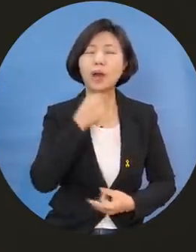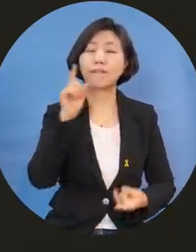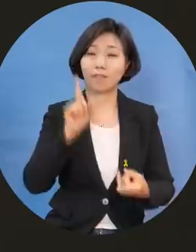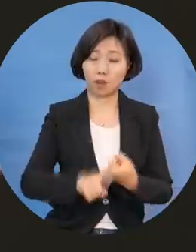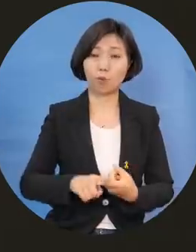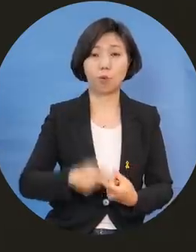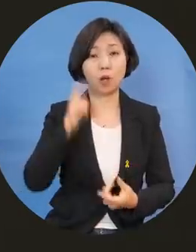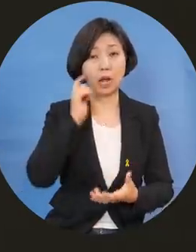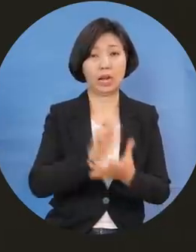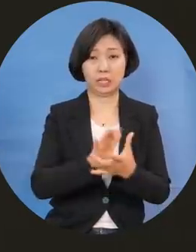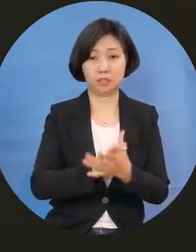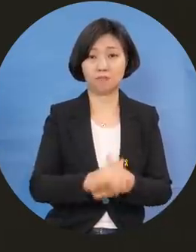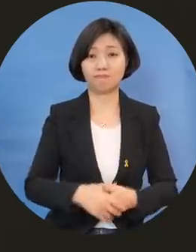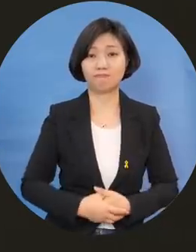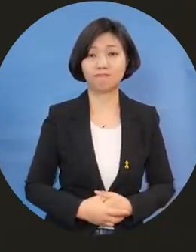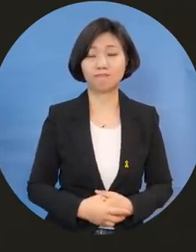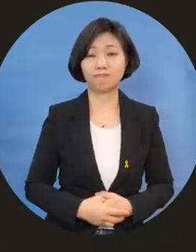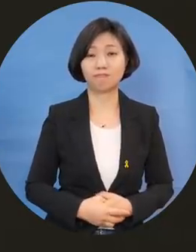아니에요. 자기 좋을 때로 하면 돼요.